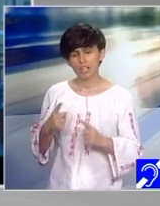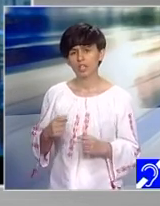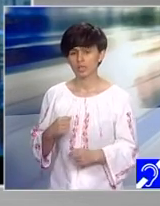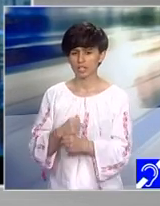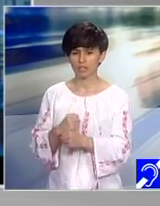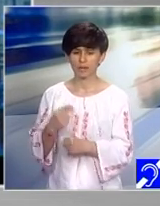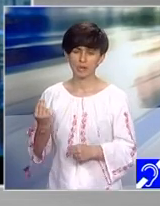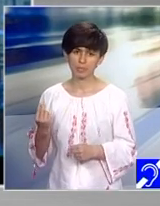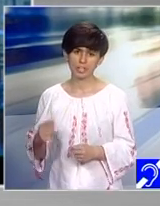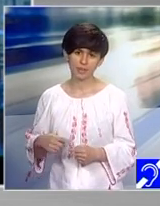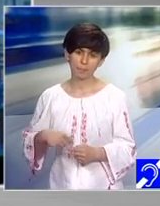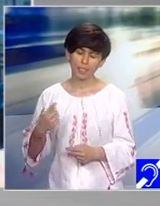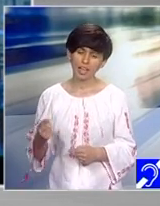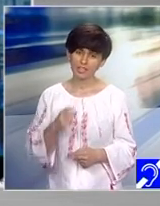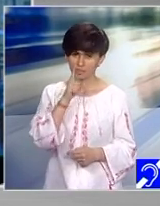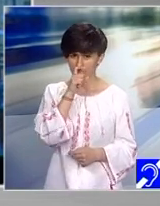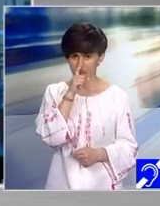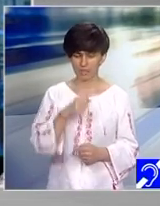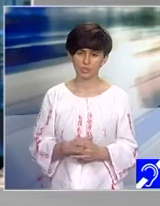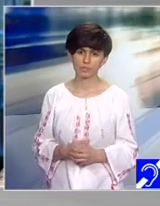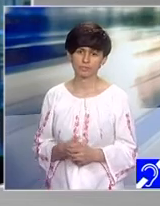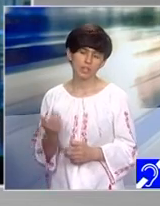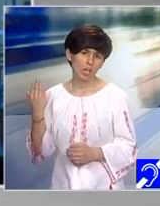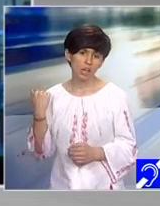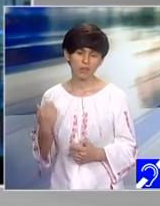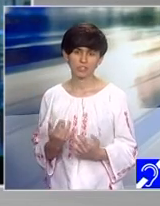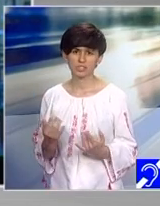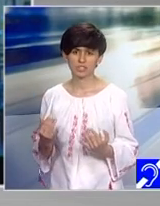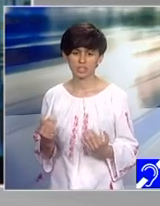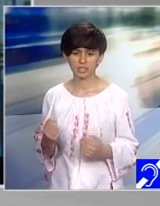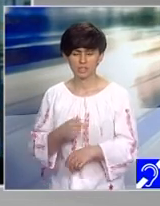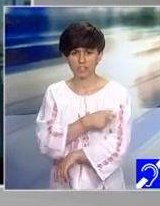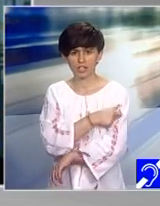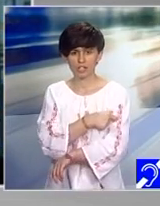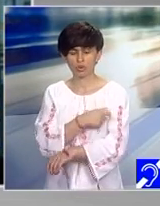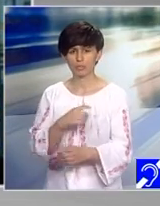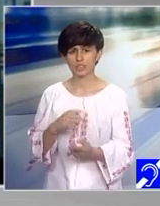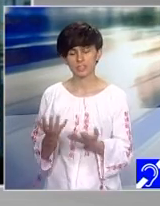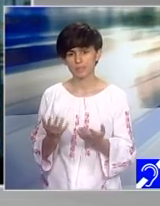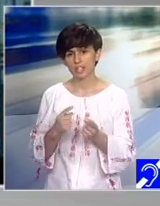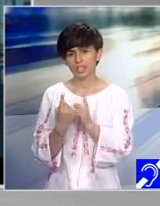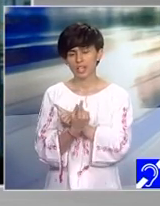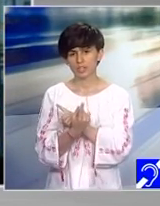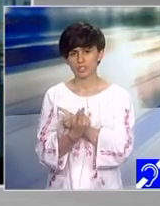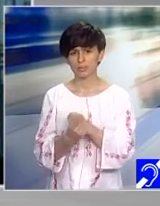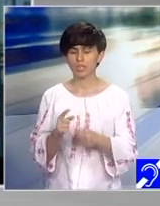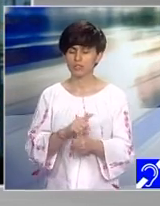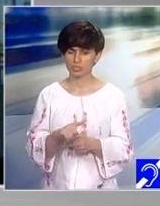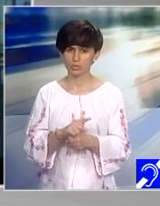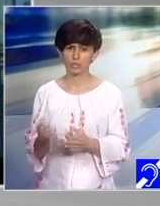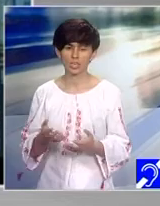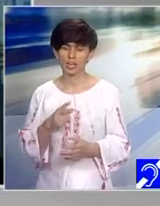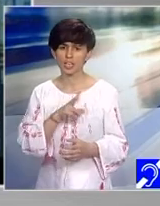câteva schimbări legate de comisiile Gnatcu, de partea de cercetare. Sunt câteva lucruri care merită observate și